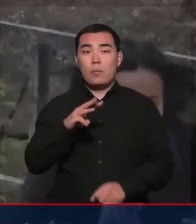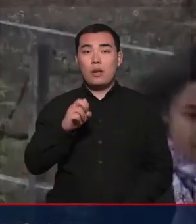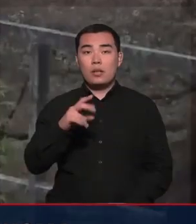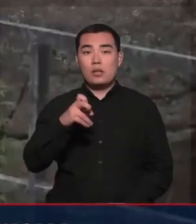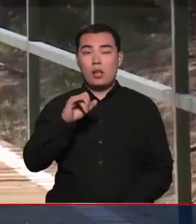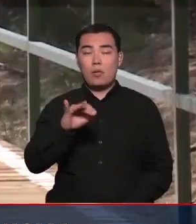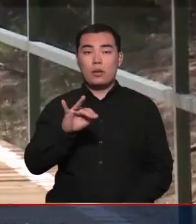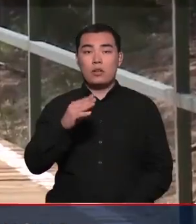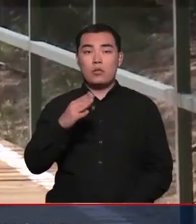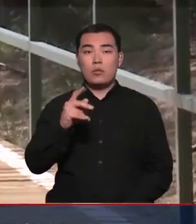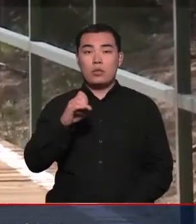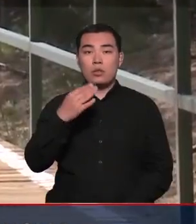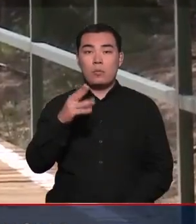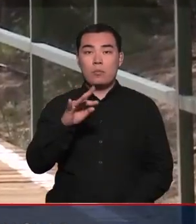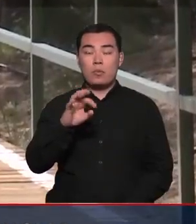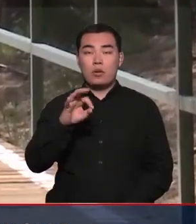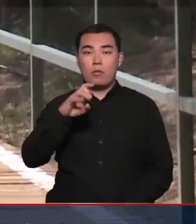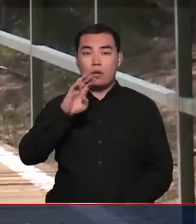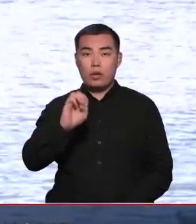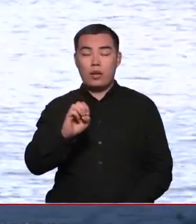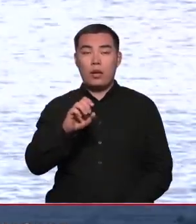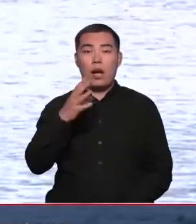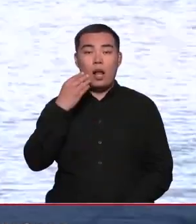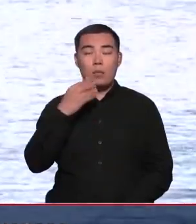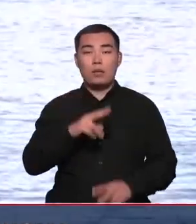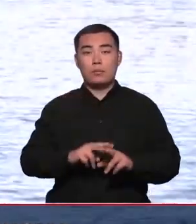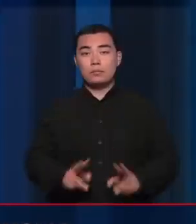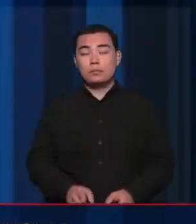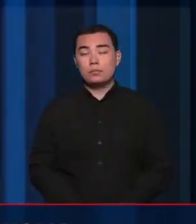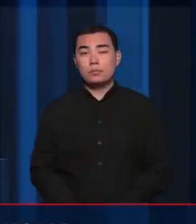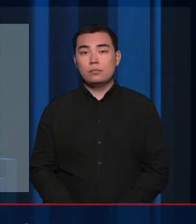и Щучинско-Боровской зоне, а также в Алматы.